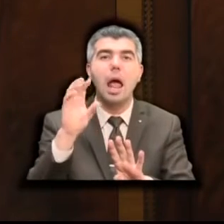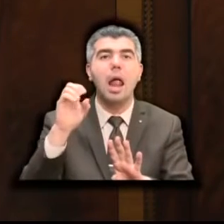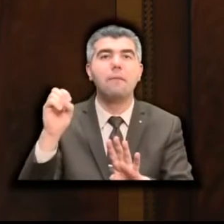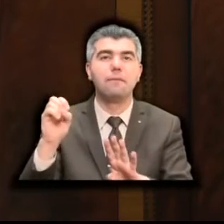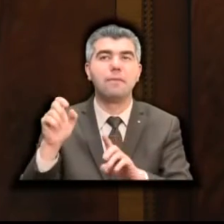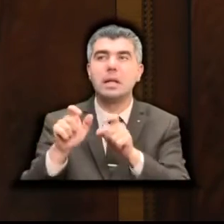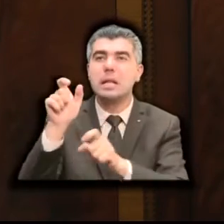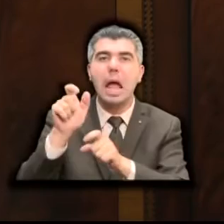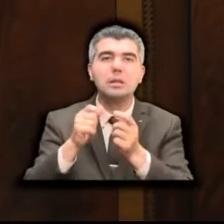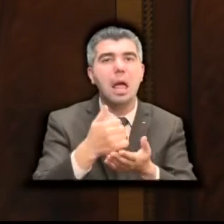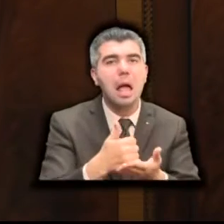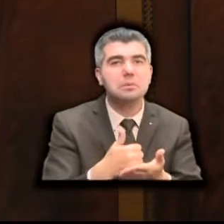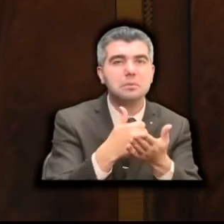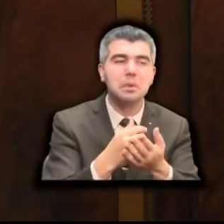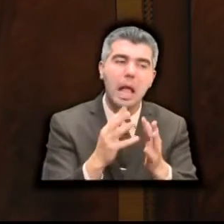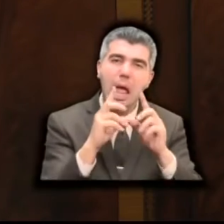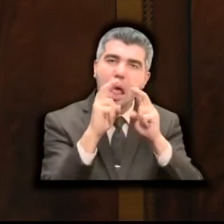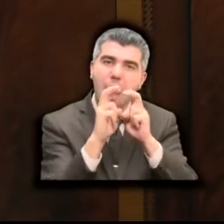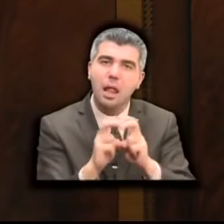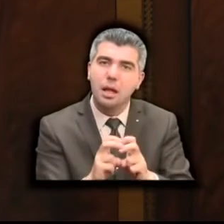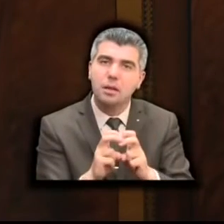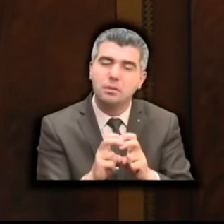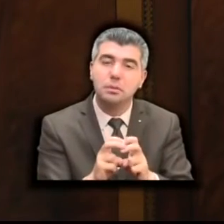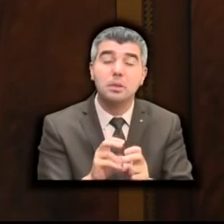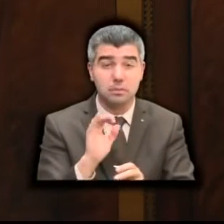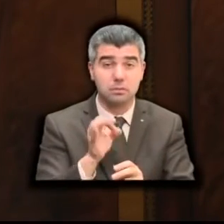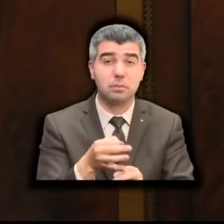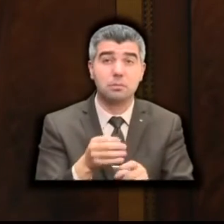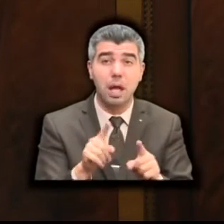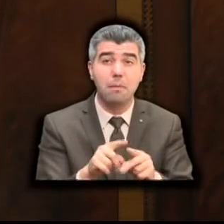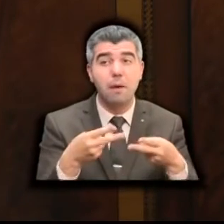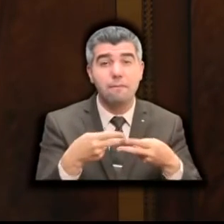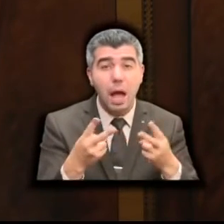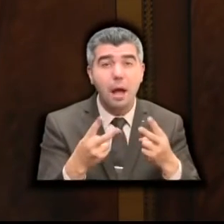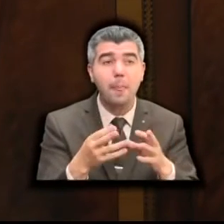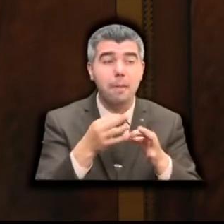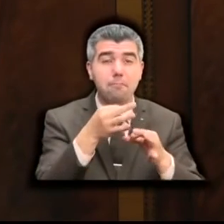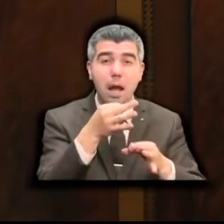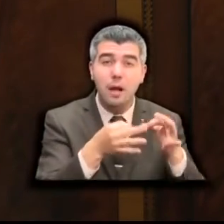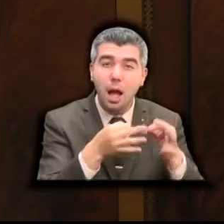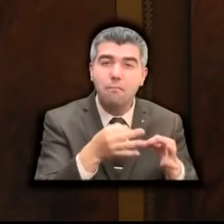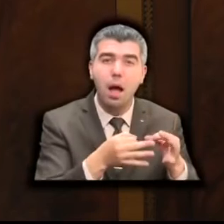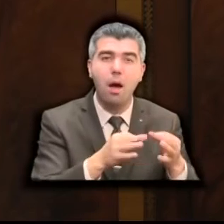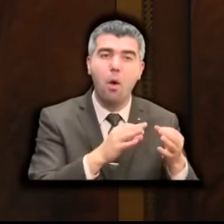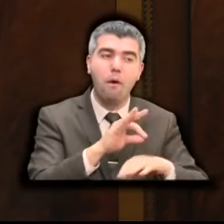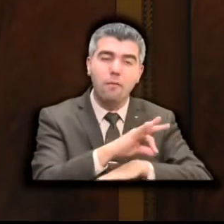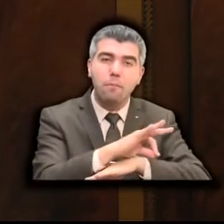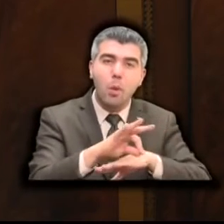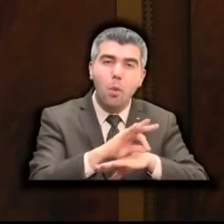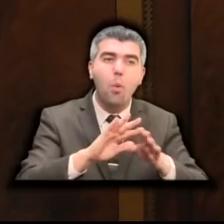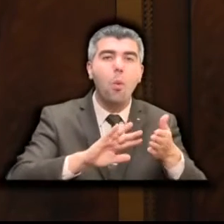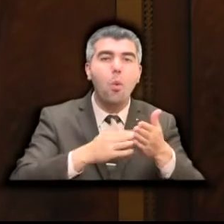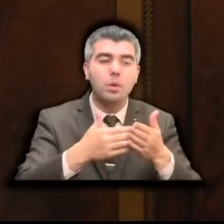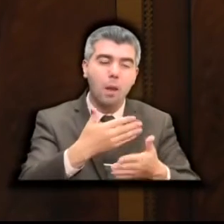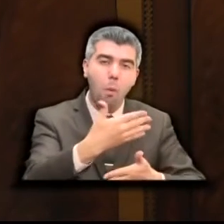وفي هذا الإطار نطالب بالمزيد من التحسيس بهذا الصندوق في المحاكم والإدارات مع إعادة النظر في مصادر الاستفادة